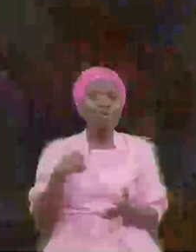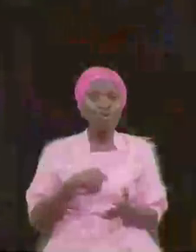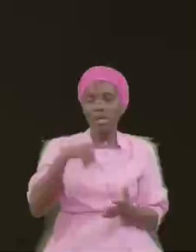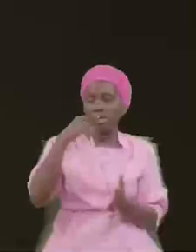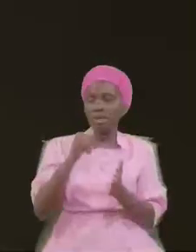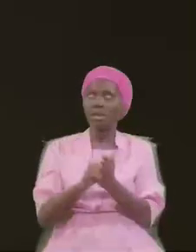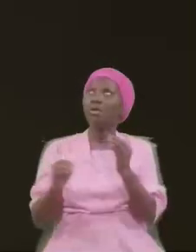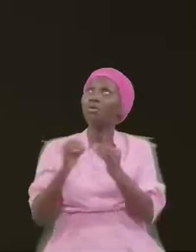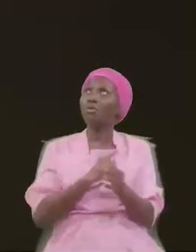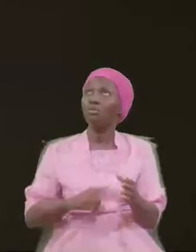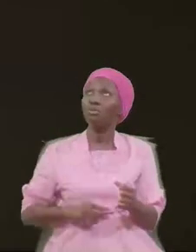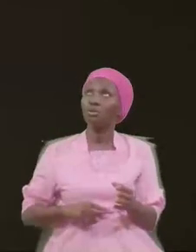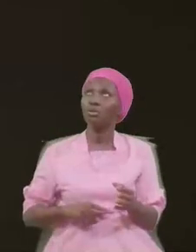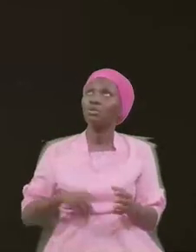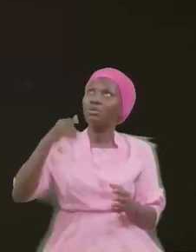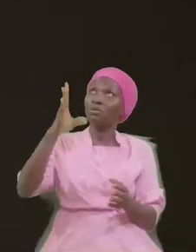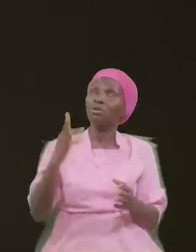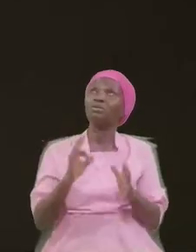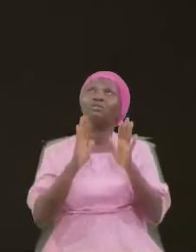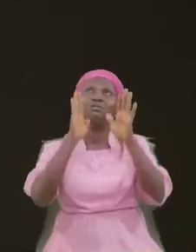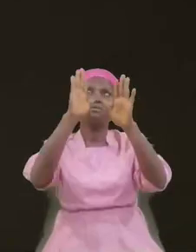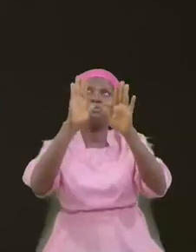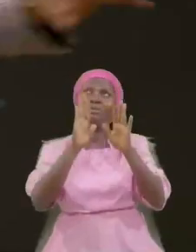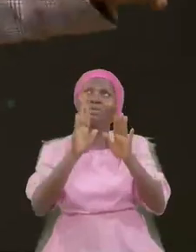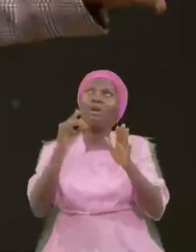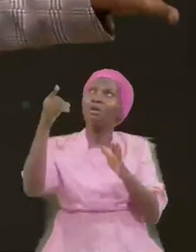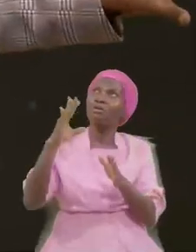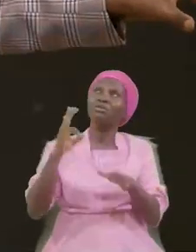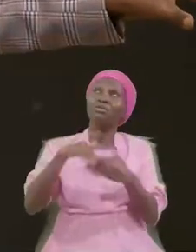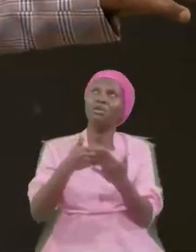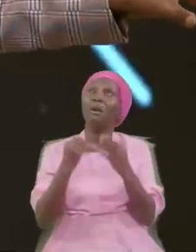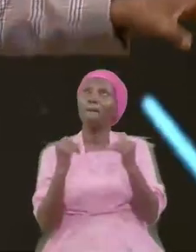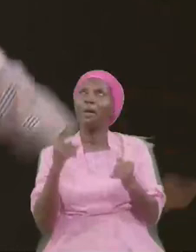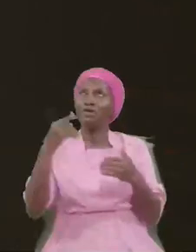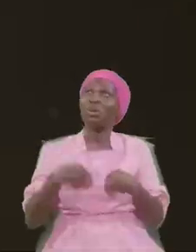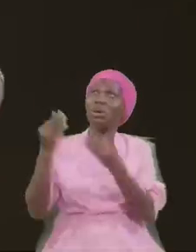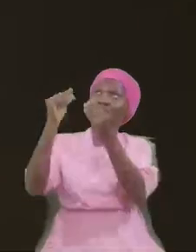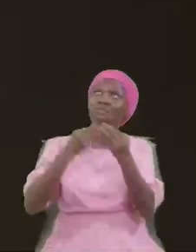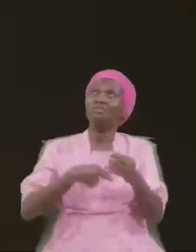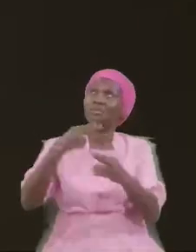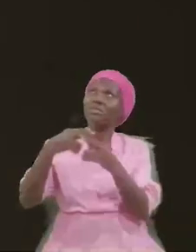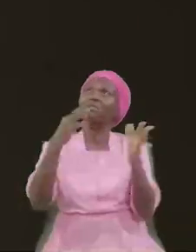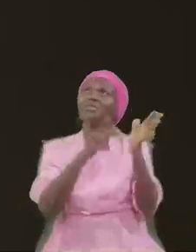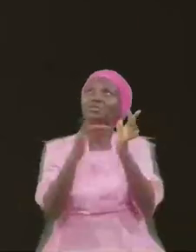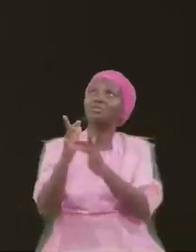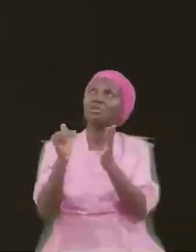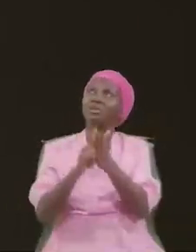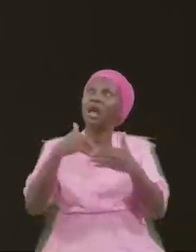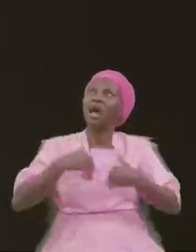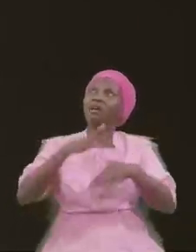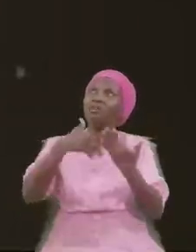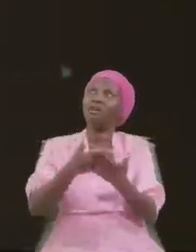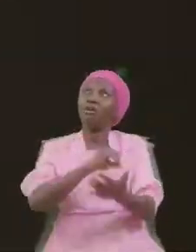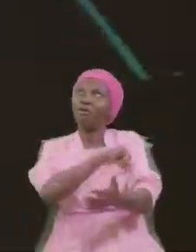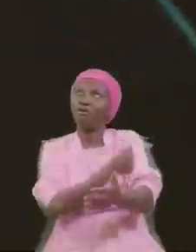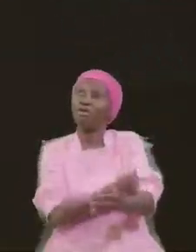Seigneur, te voilà, le Dieu de prodiges, Dieu de toute puissance, tu nous as donné le nom de Jésus qui a toute